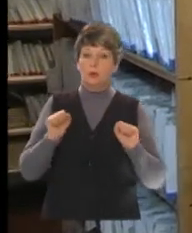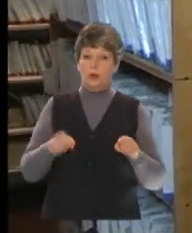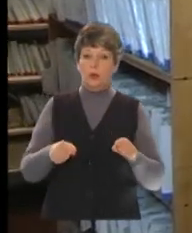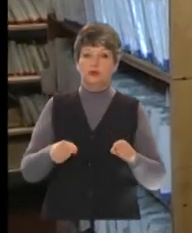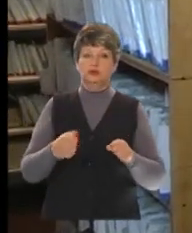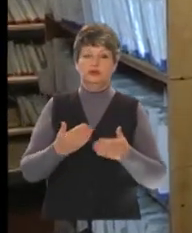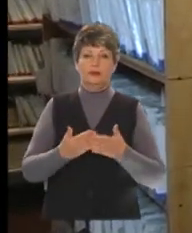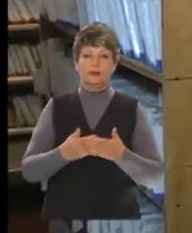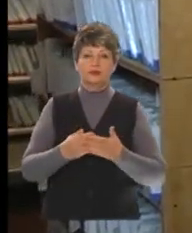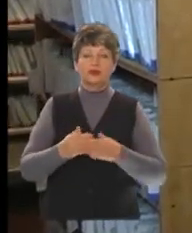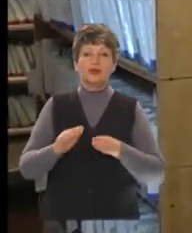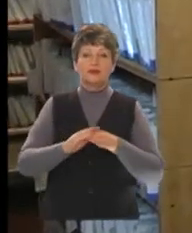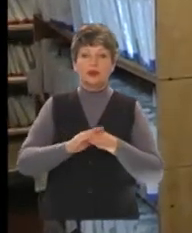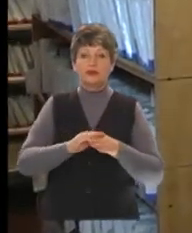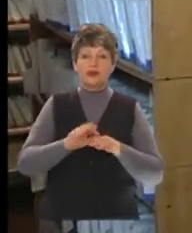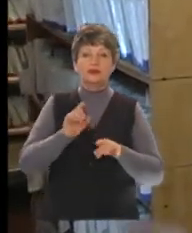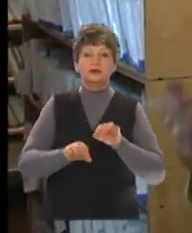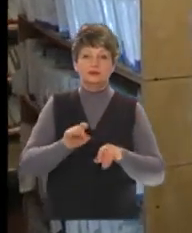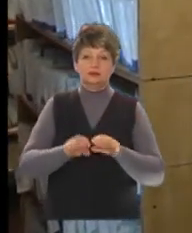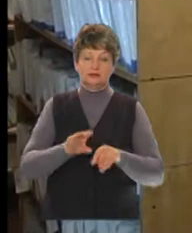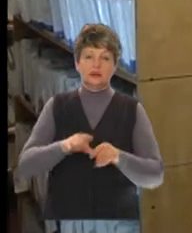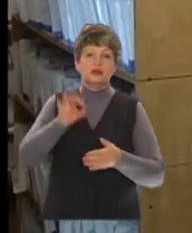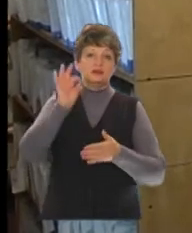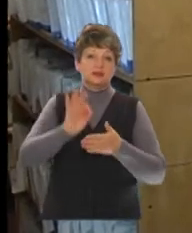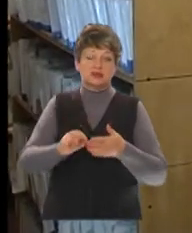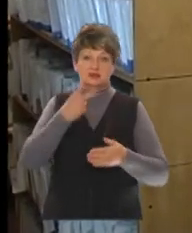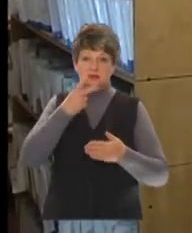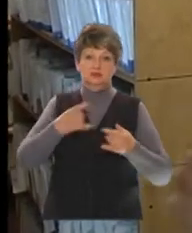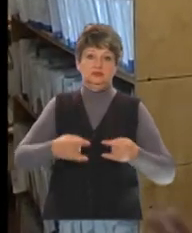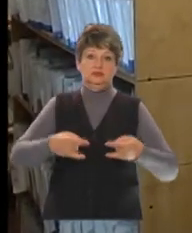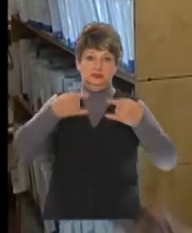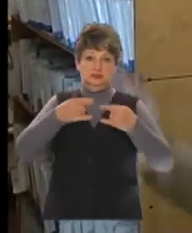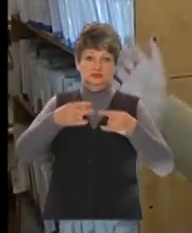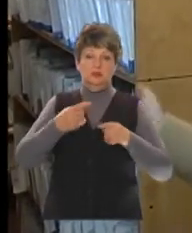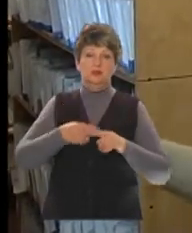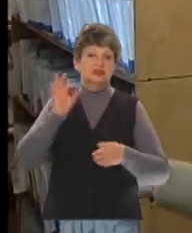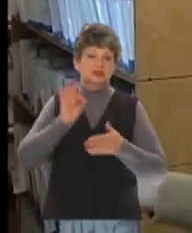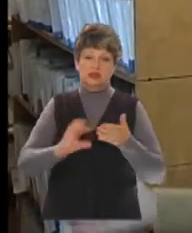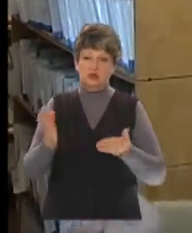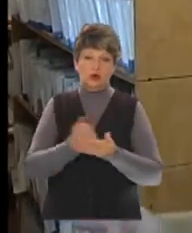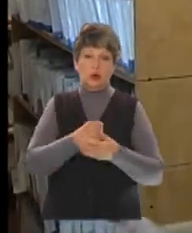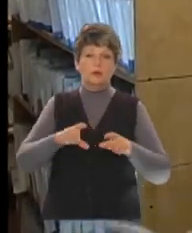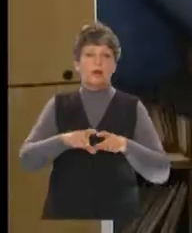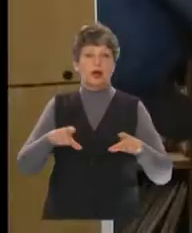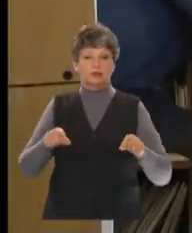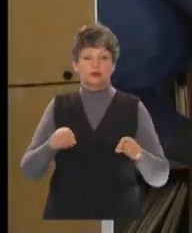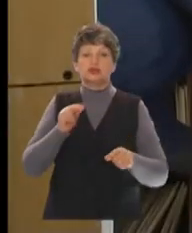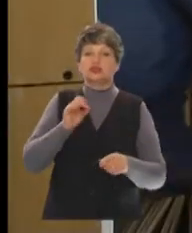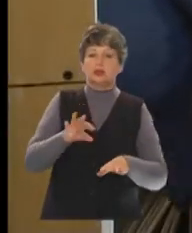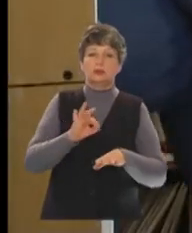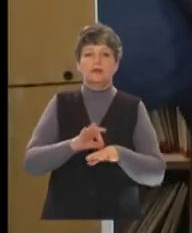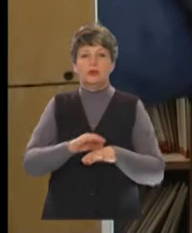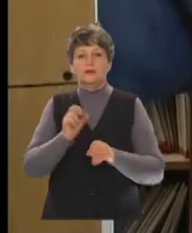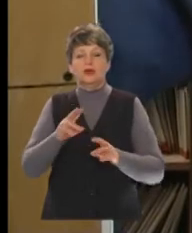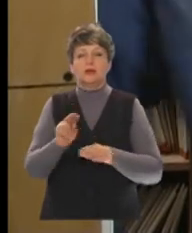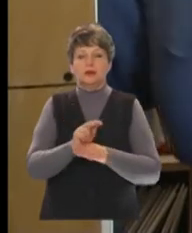можемо набрати, допустимо, прізвище, воно зразу вийшло у нас все на екрані і зразу знаходимо карточку. Чим